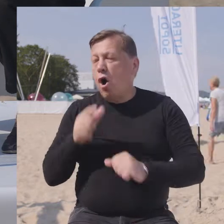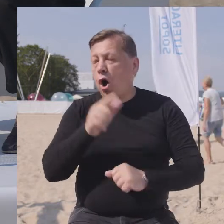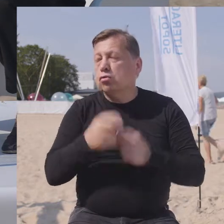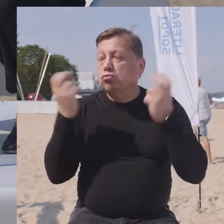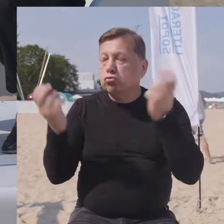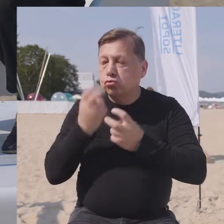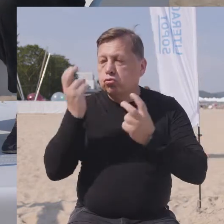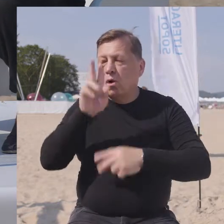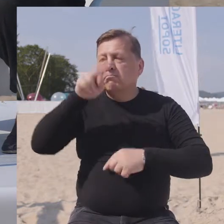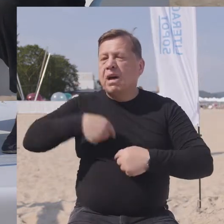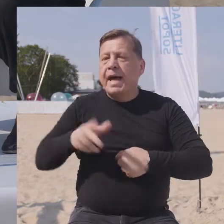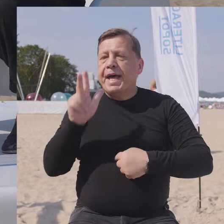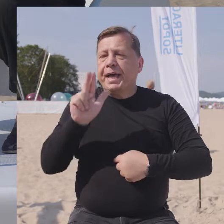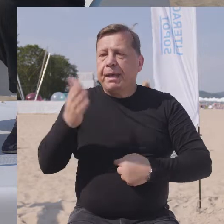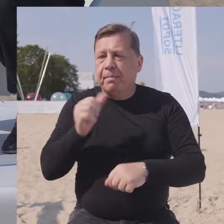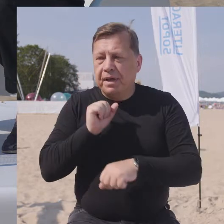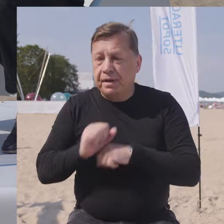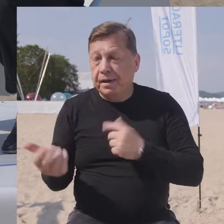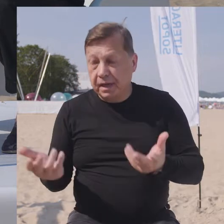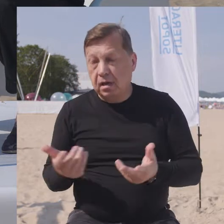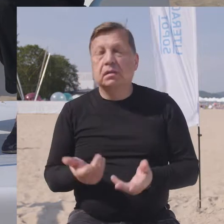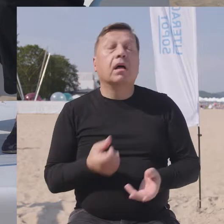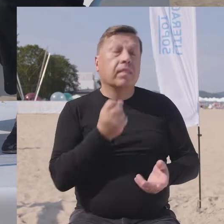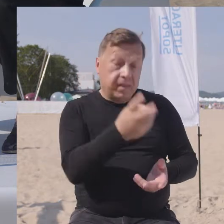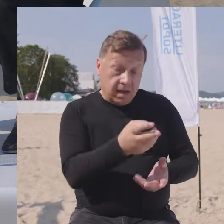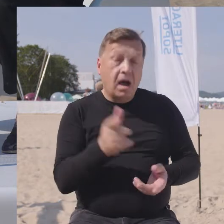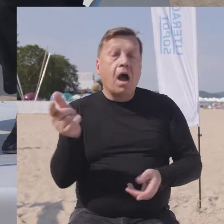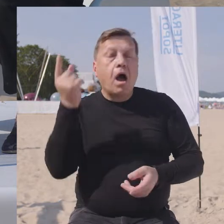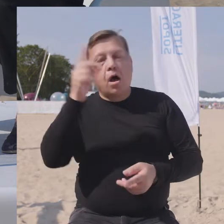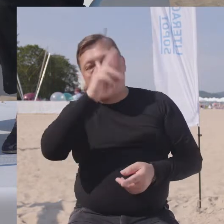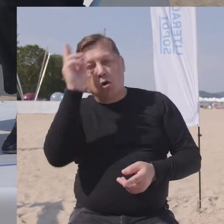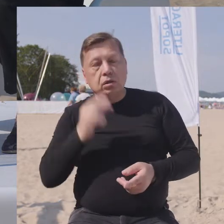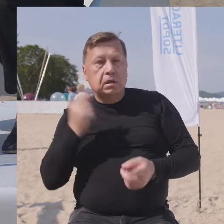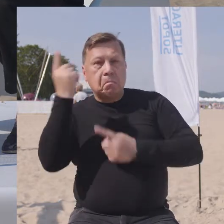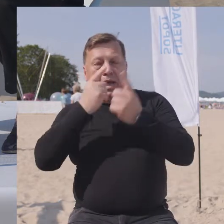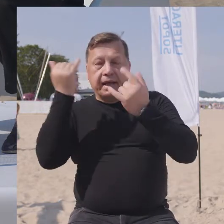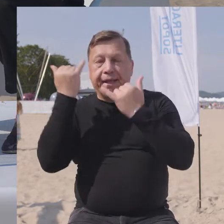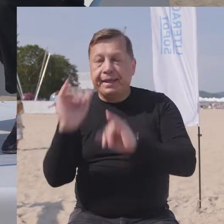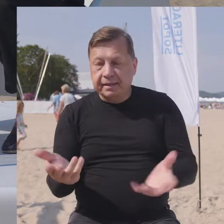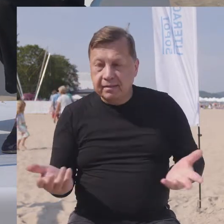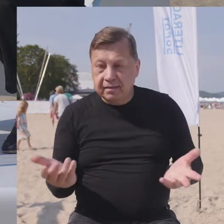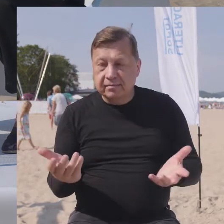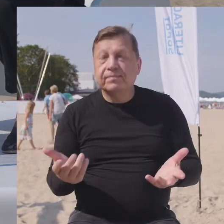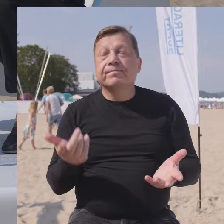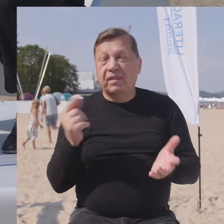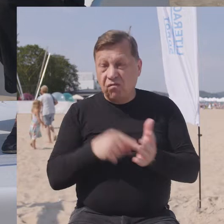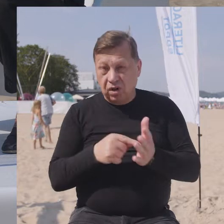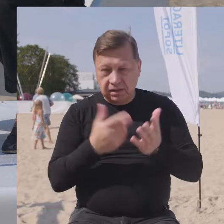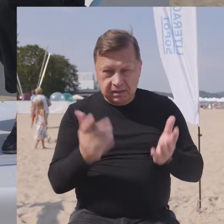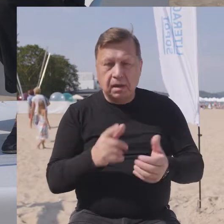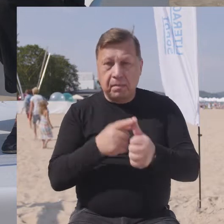seksualność. Albo mają płynną seksualność, ale przede wszystkim nie są takie, jak się rodzicom wydawało, że powinny być. To po pierwsze. Po